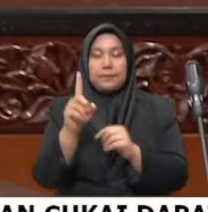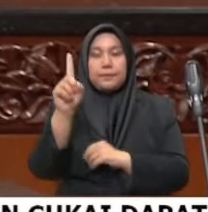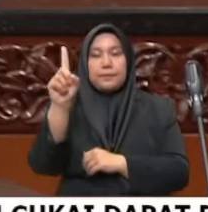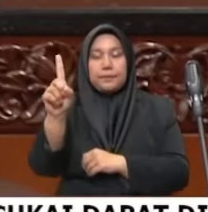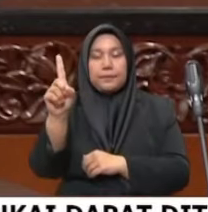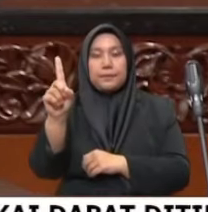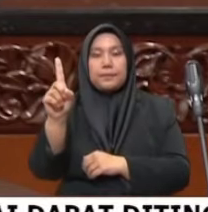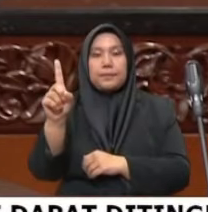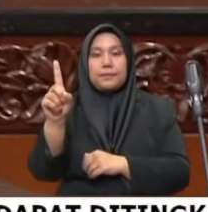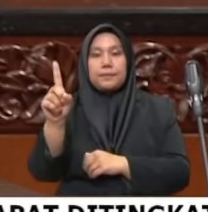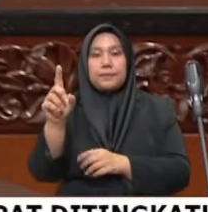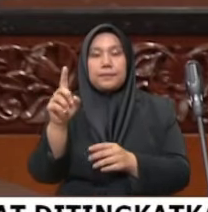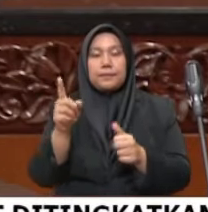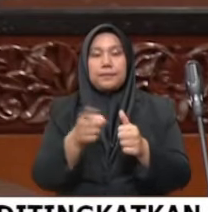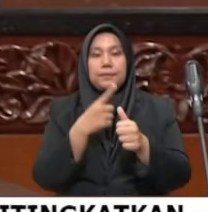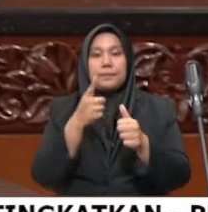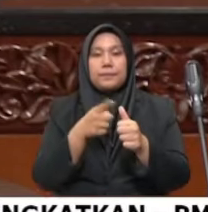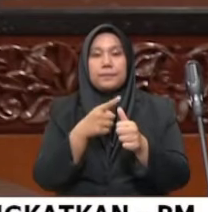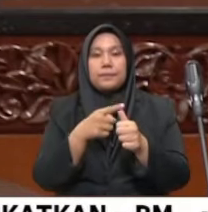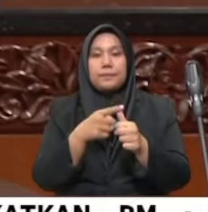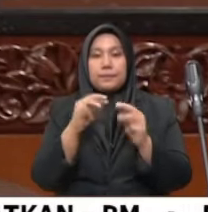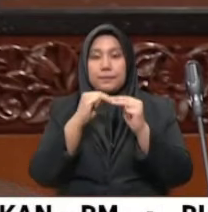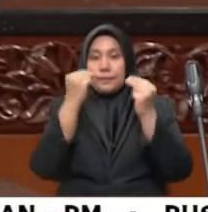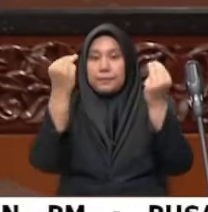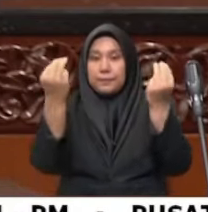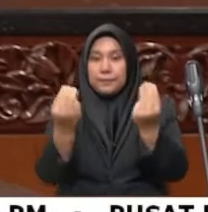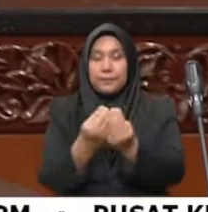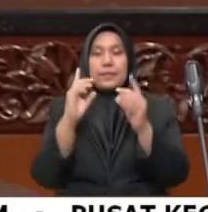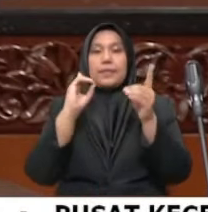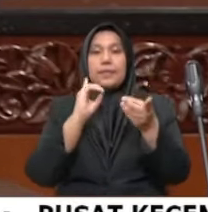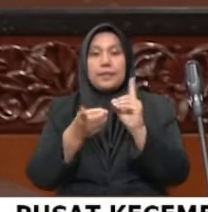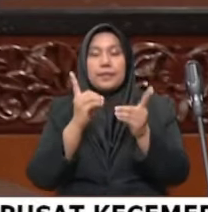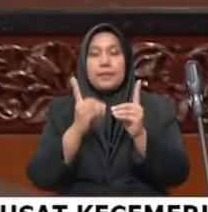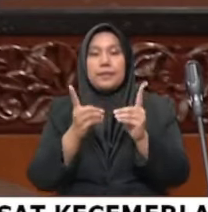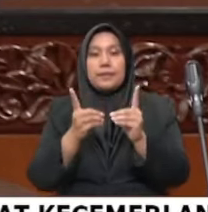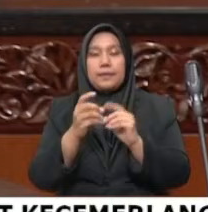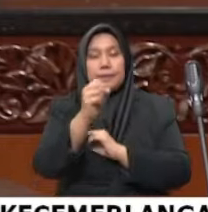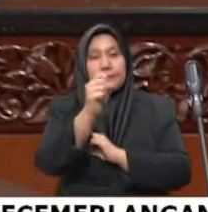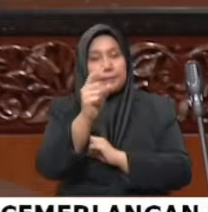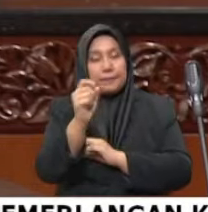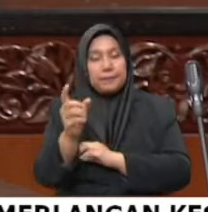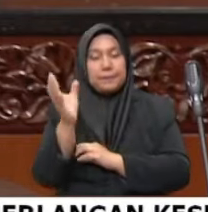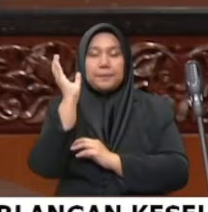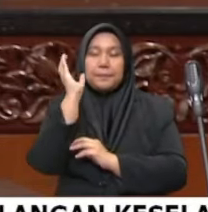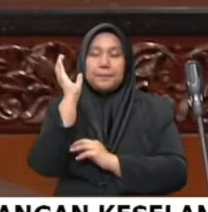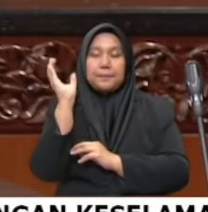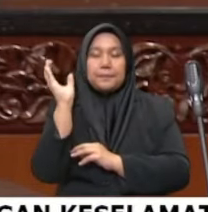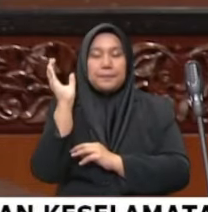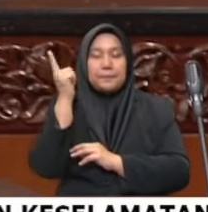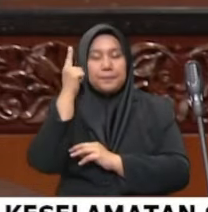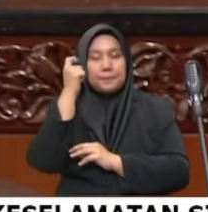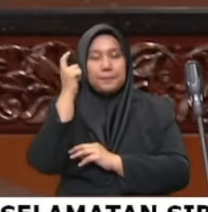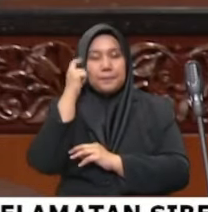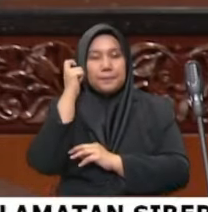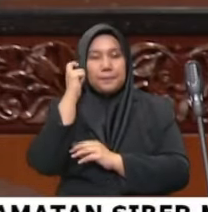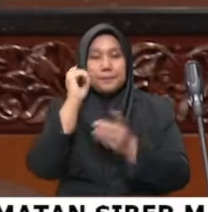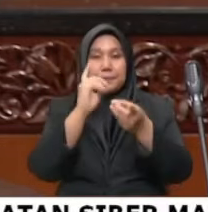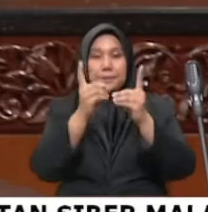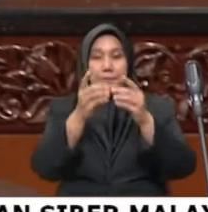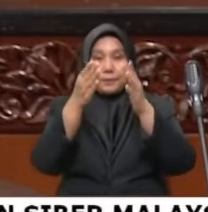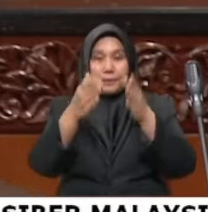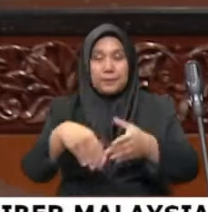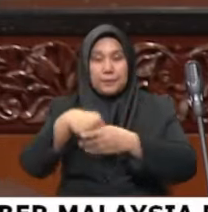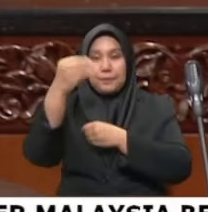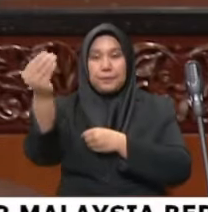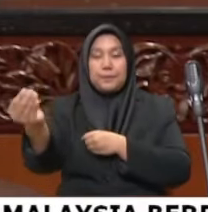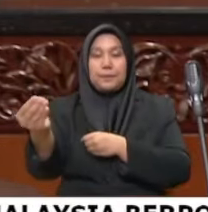pertama, mengenai masyarakat digital kita, Yang Berhormat. Kadang-kadang kita dengarkan digital ini hanya orang luar, tetapi